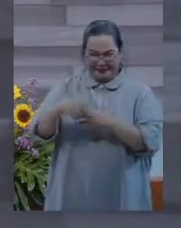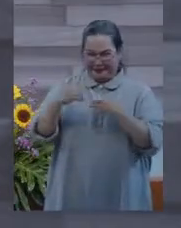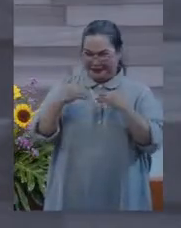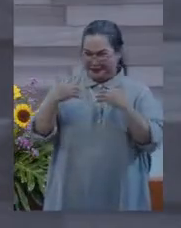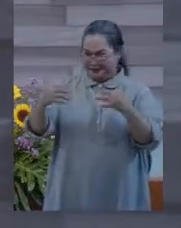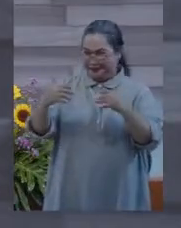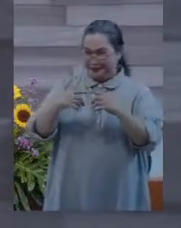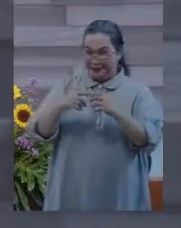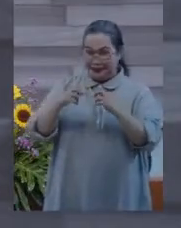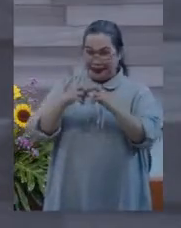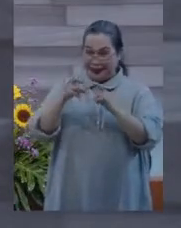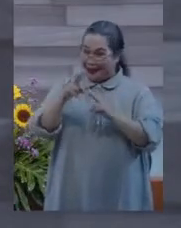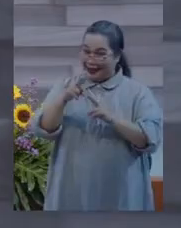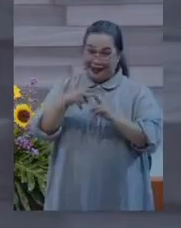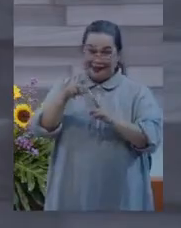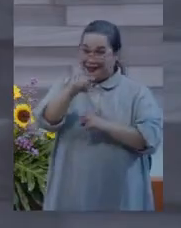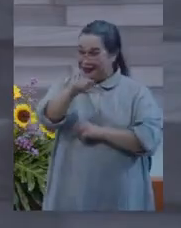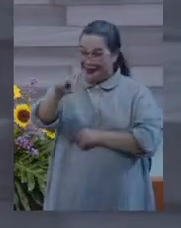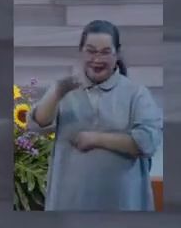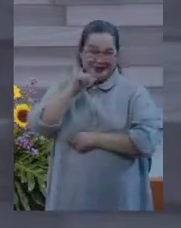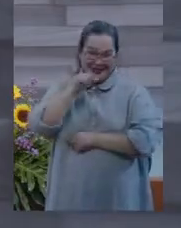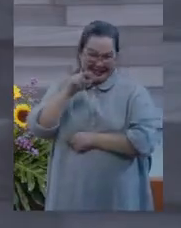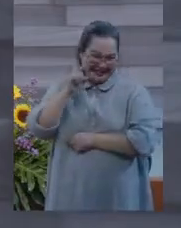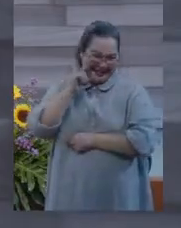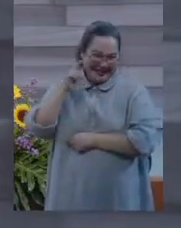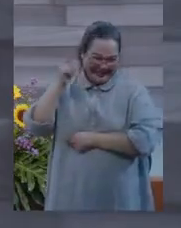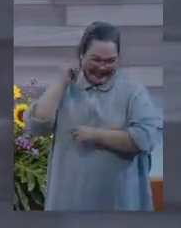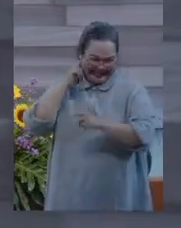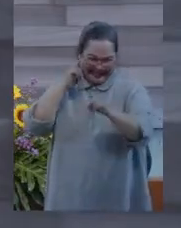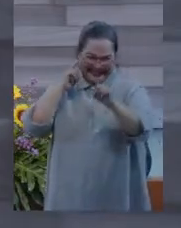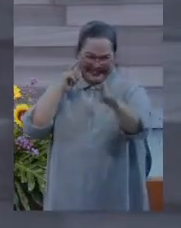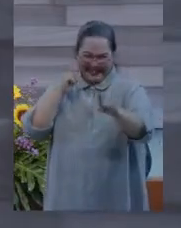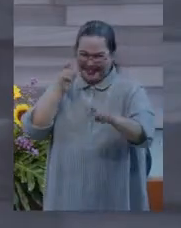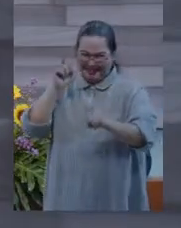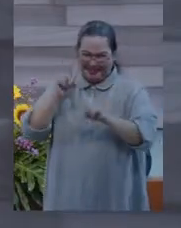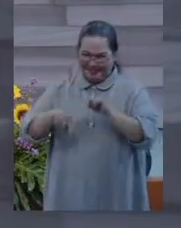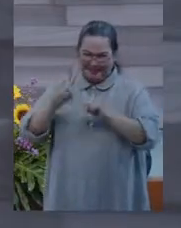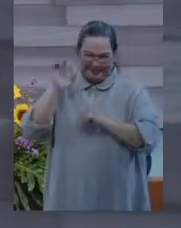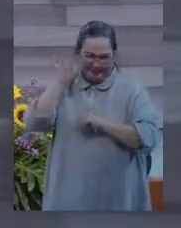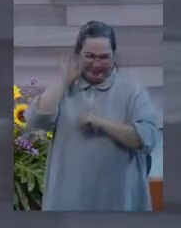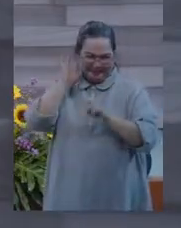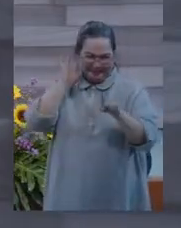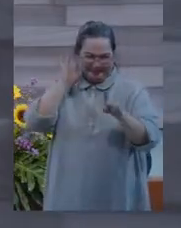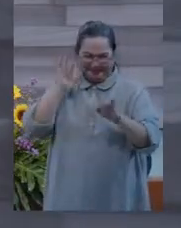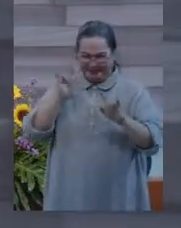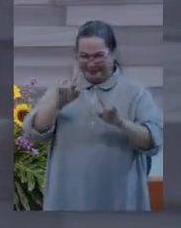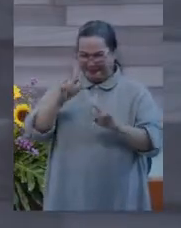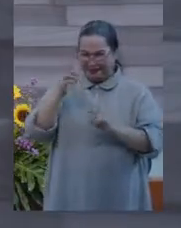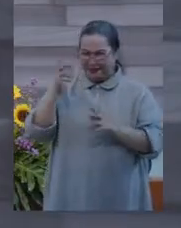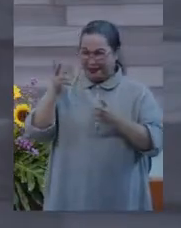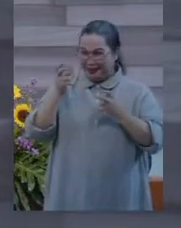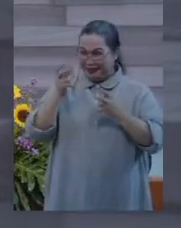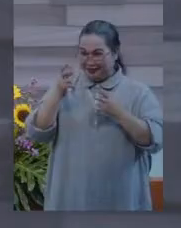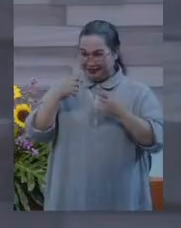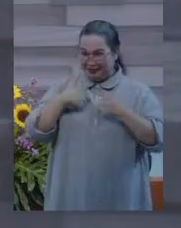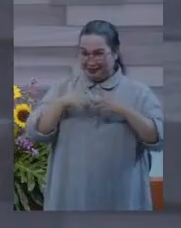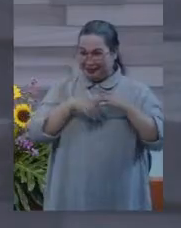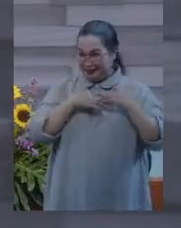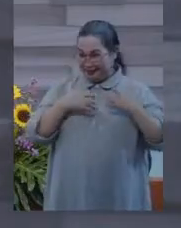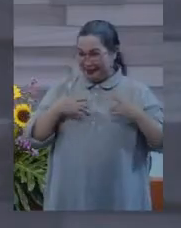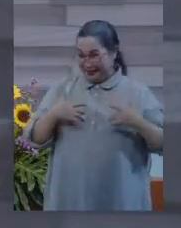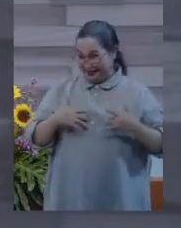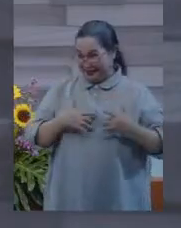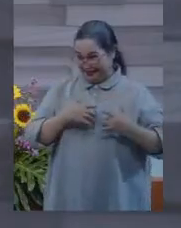Kahit yung mga hindi nakaririnig sa kanilang tainga, ngunit nakaririnig sa